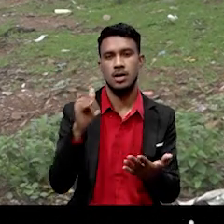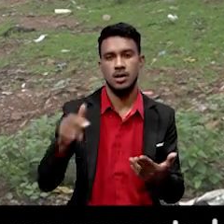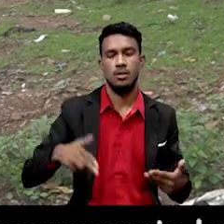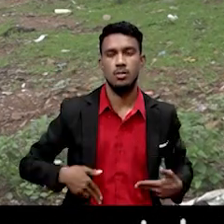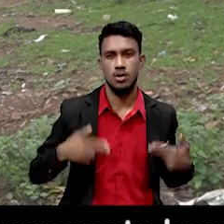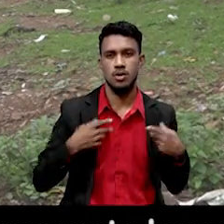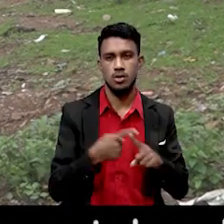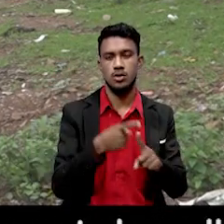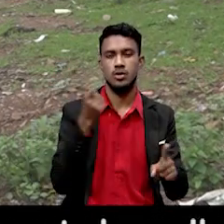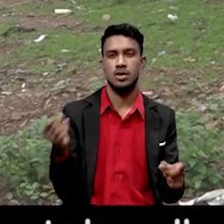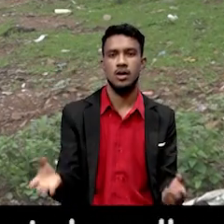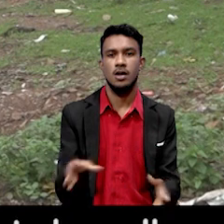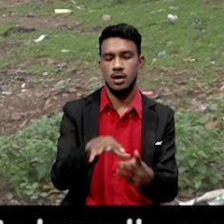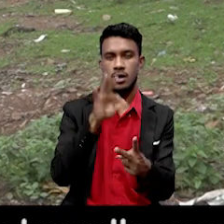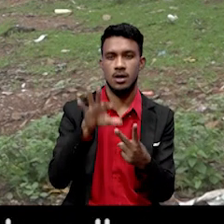lihusi halibur lishu.